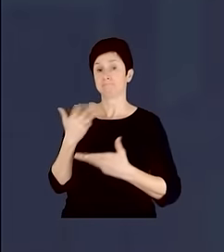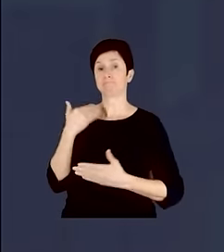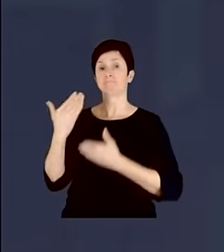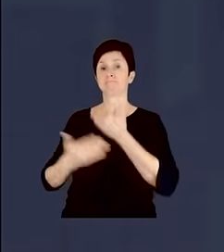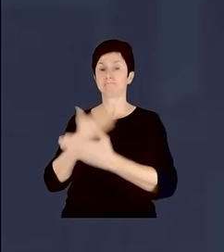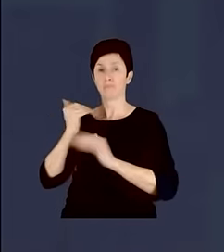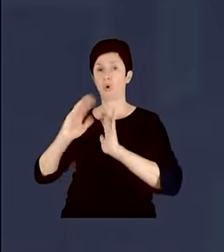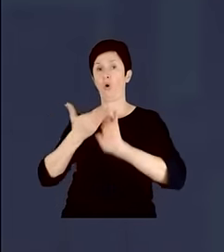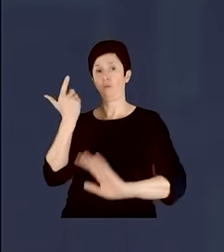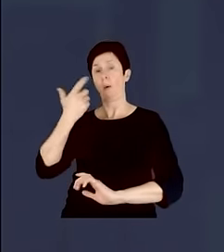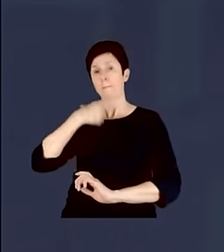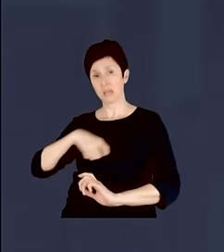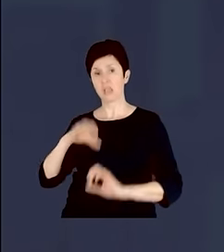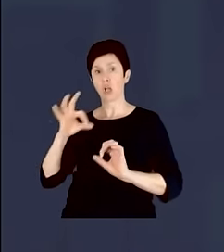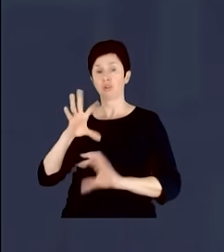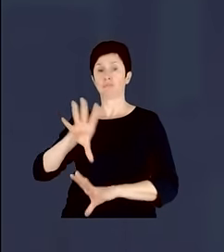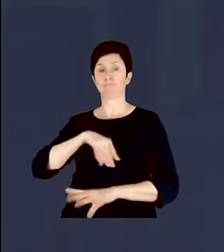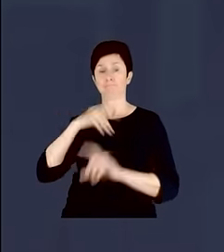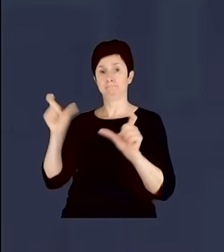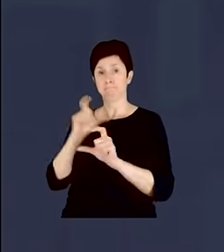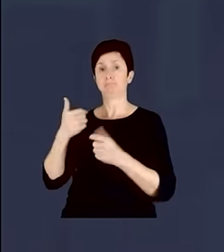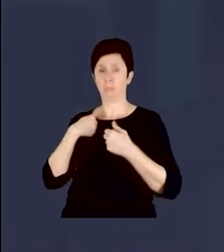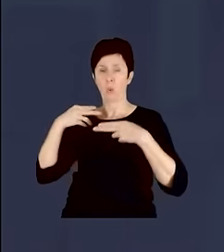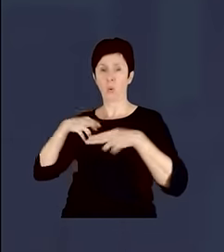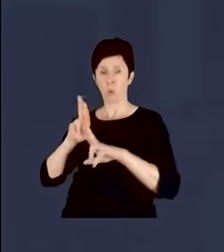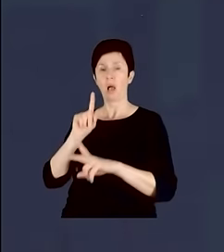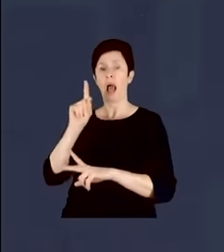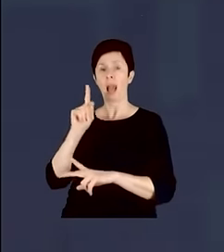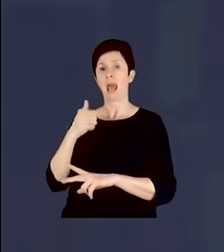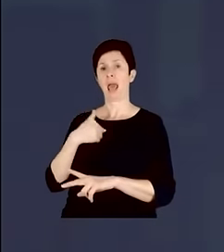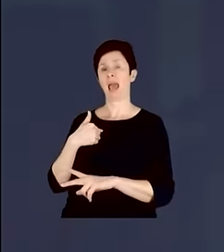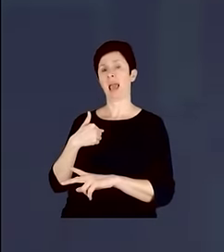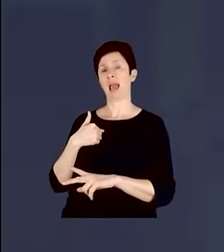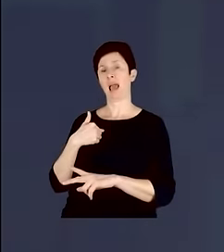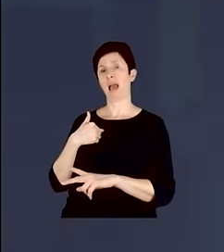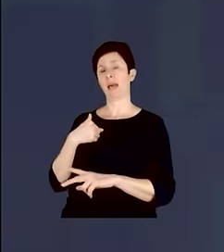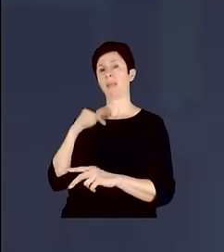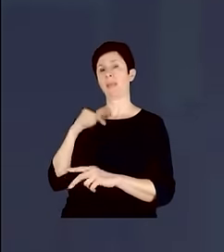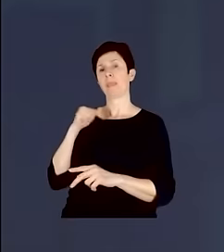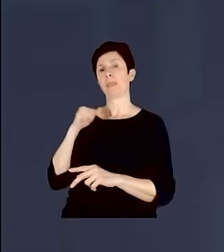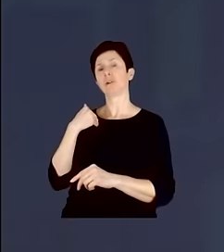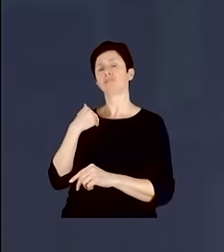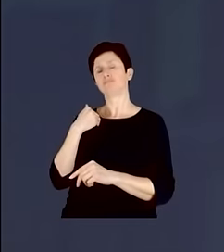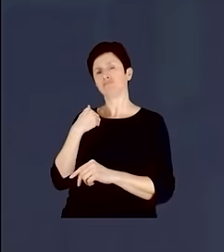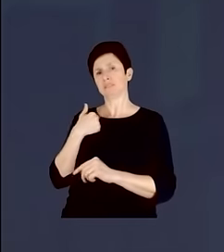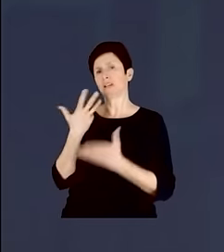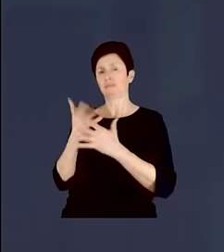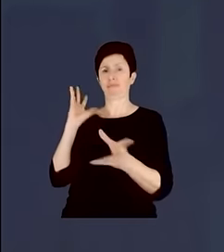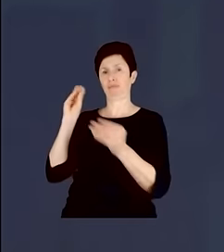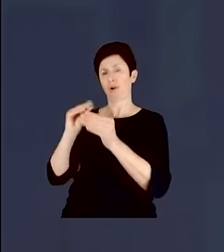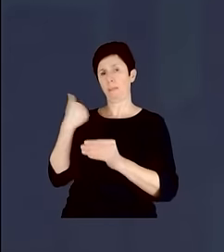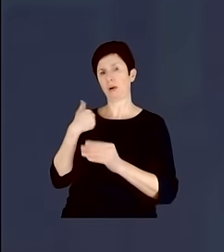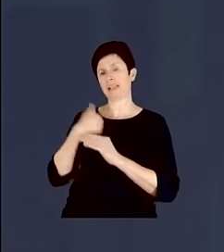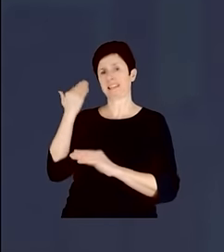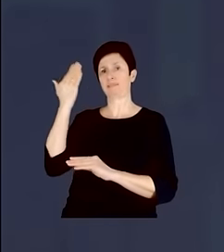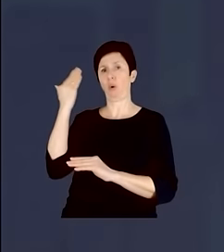dzisiaj w uroczystościach oczywiście brałem udział, ale już jako ten, który przez lata organizował je również społecznie. Byliśmy dzisiaj na Łączce